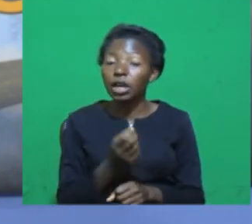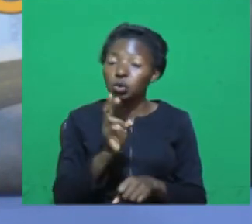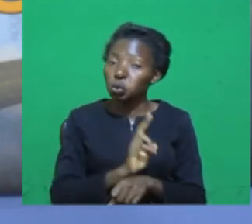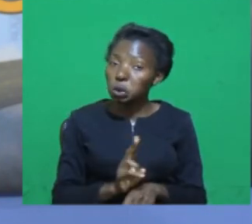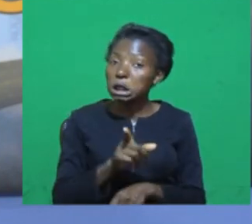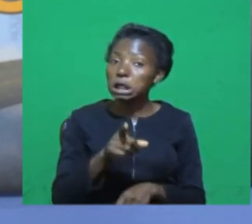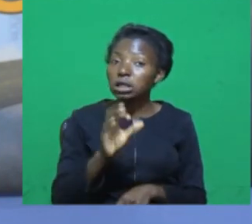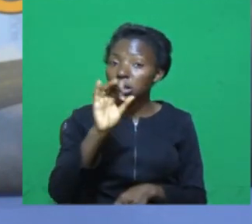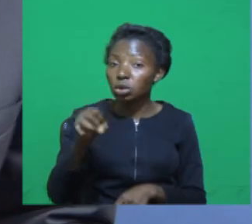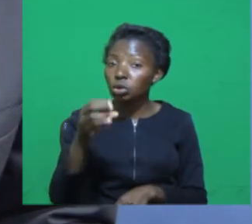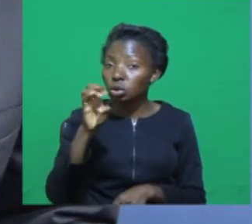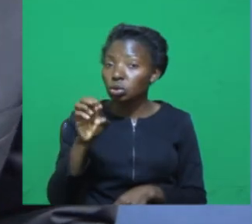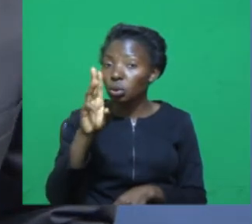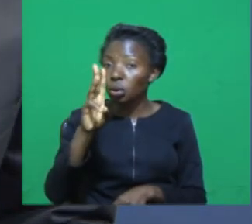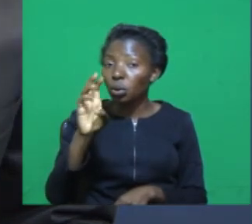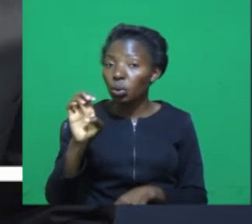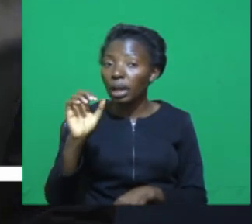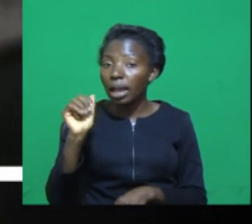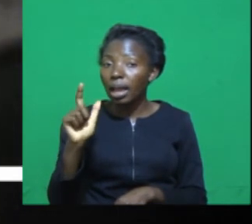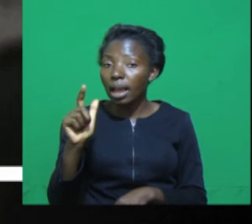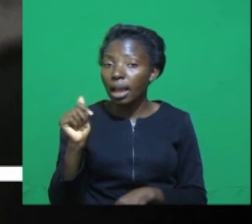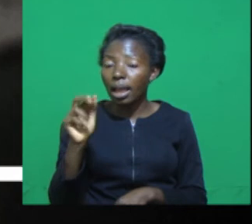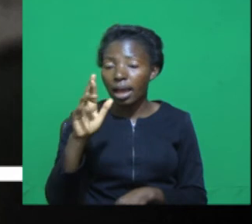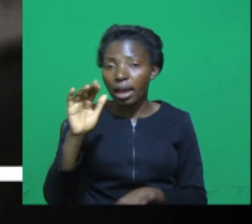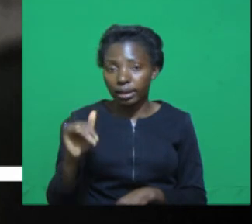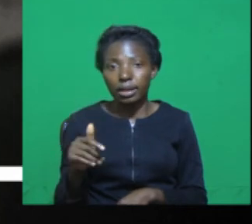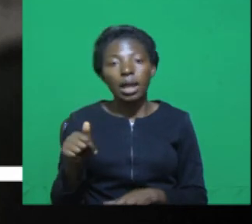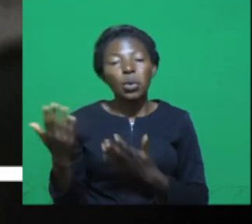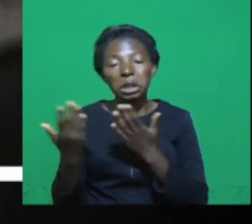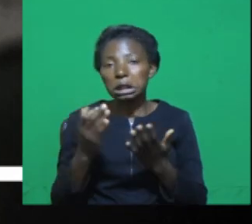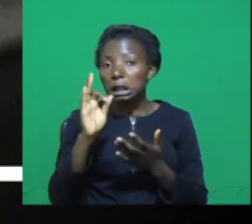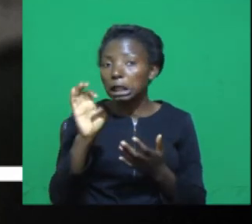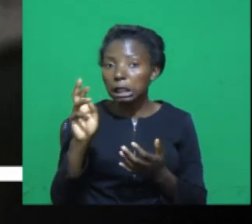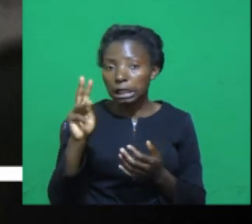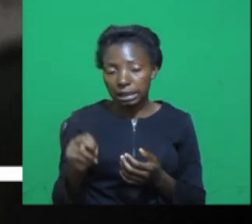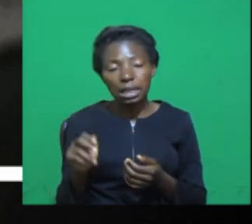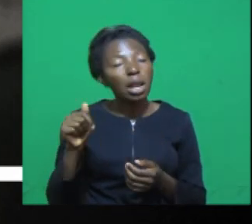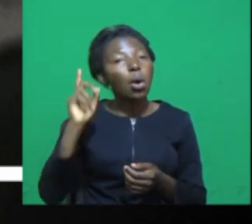35 verse ya 1 to 5. Genesis 35 verse 1 to 5. Zvino Mwari akati kuna